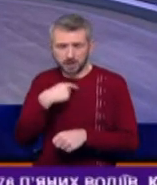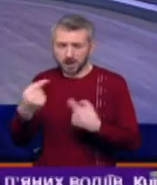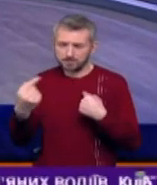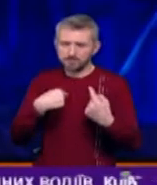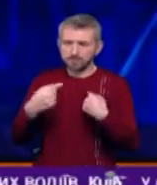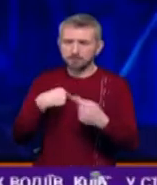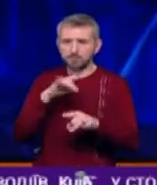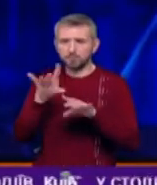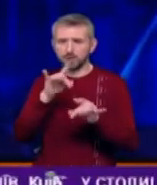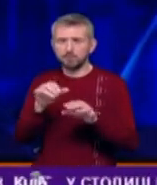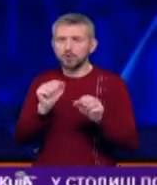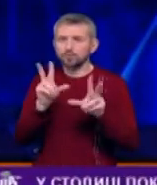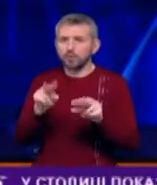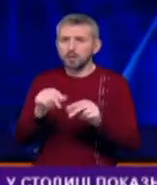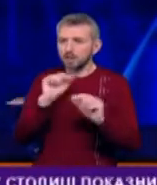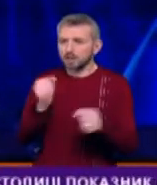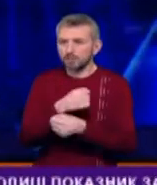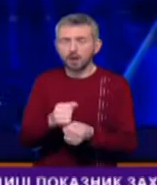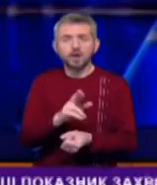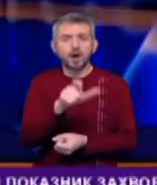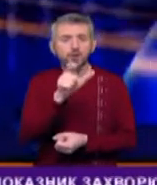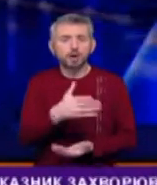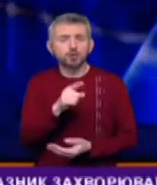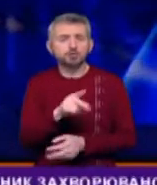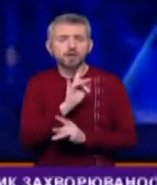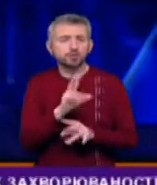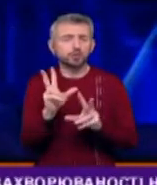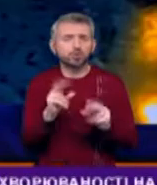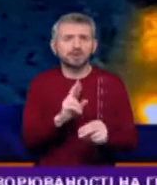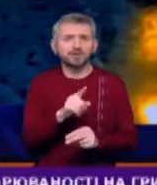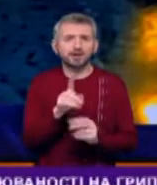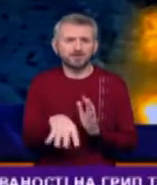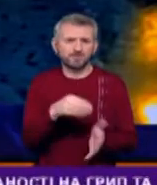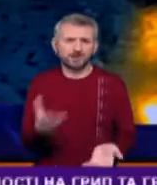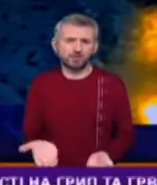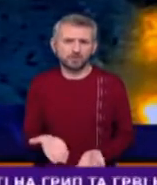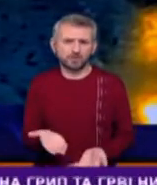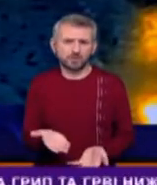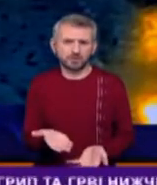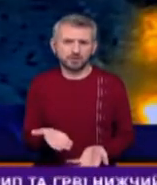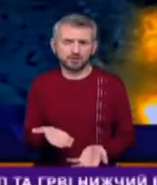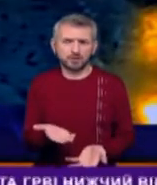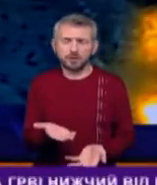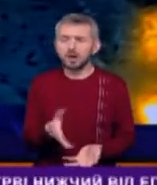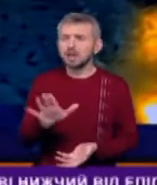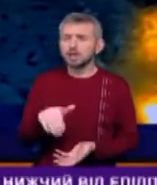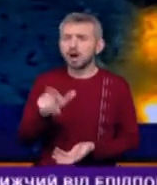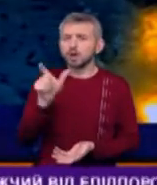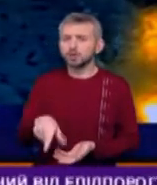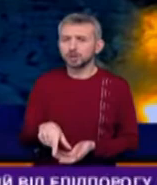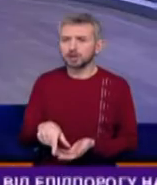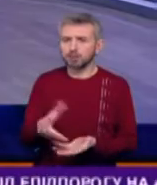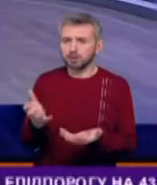сьогодні абсолютно нереалістичних речей. Так, а як речей, людина, якщо не буде вона вони... обіцяти, то як її ж виберуть? Людина нехай буде щось говорити. Нехай людина бере